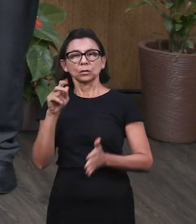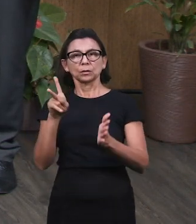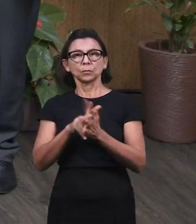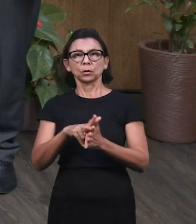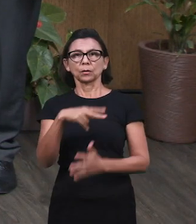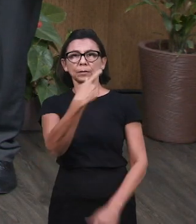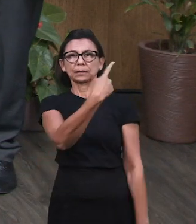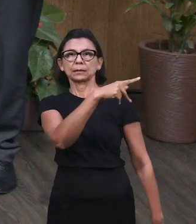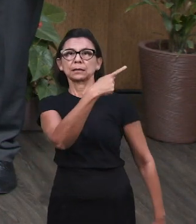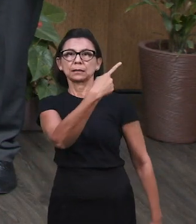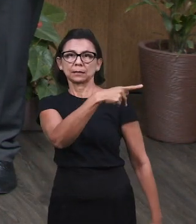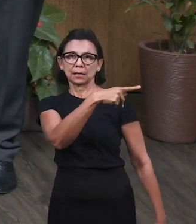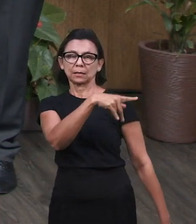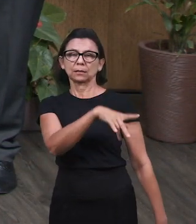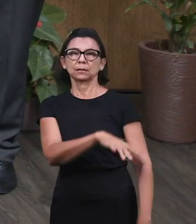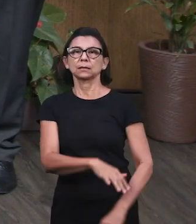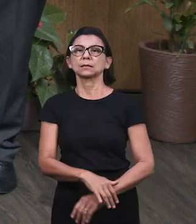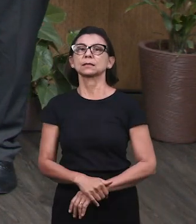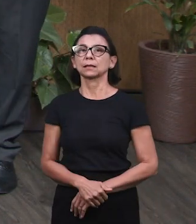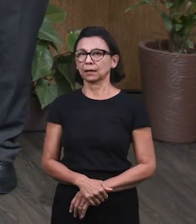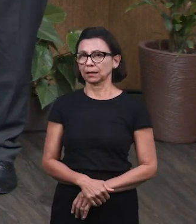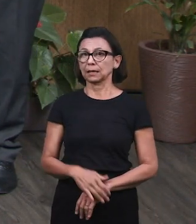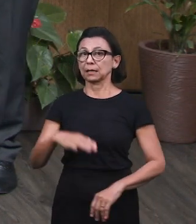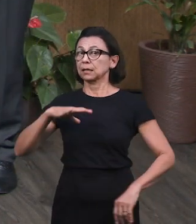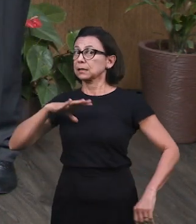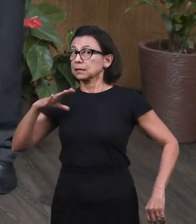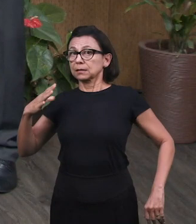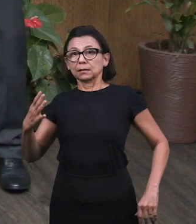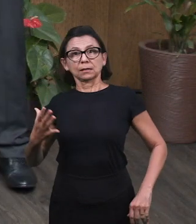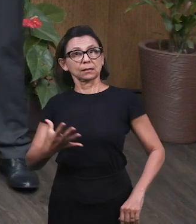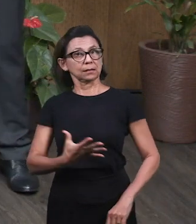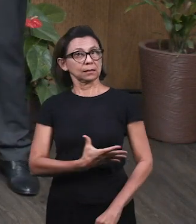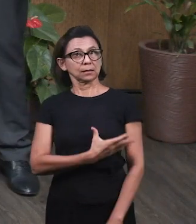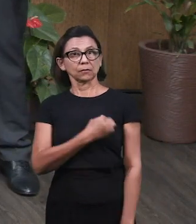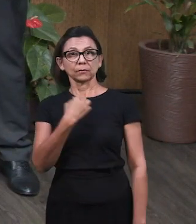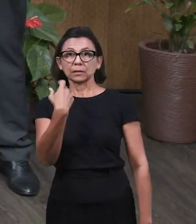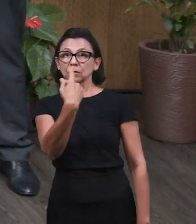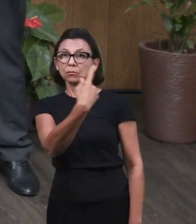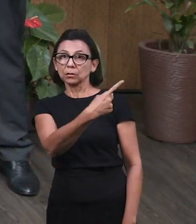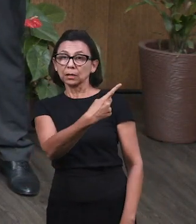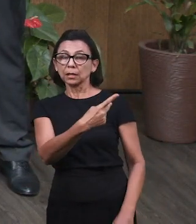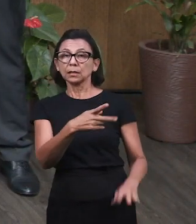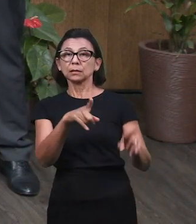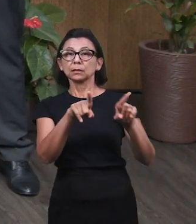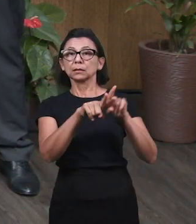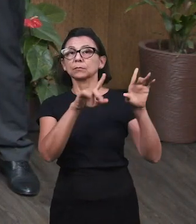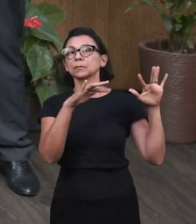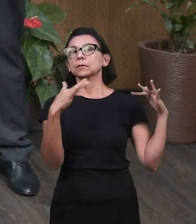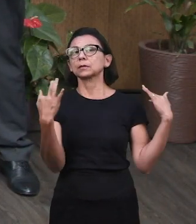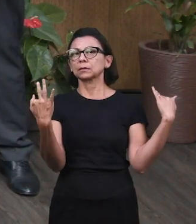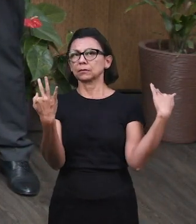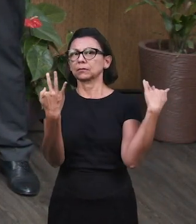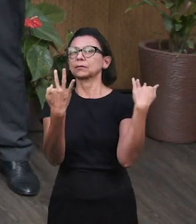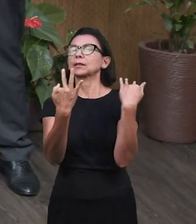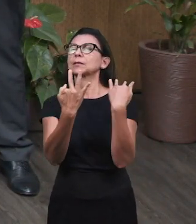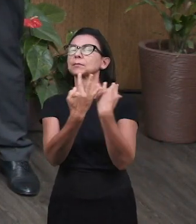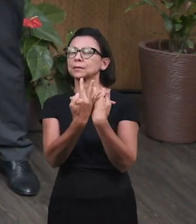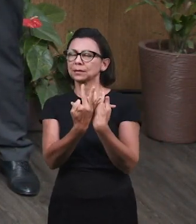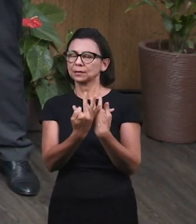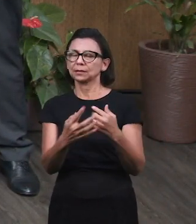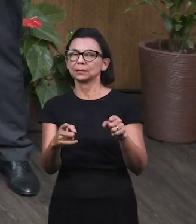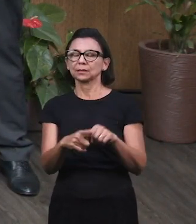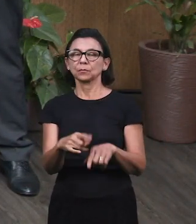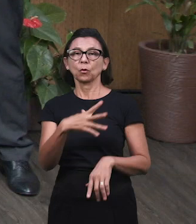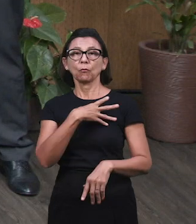été leur salut de sa famille et la guérison de son fils. Il était